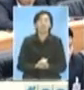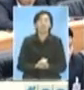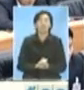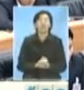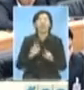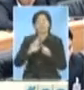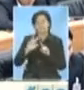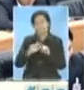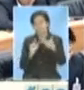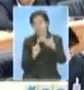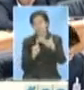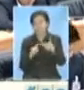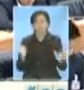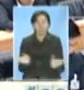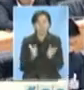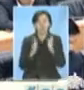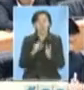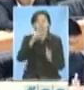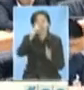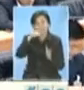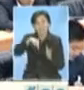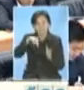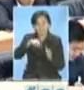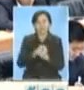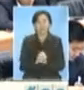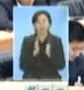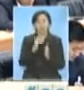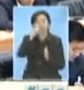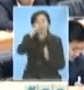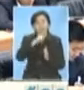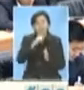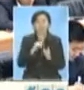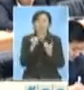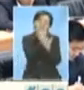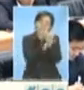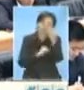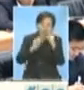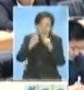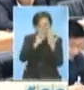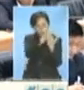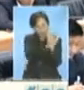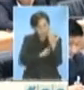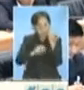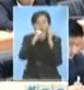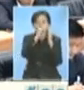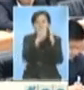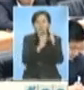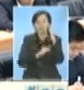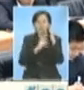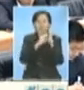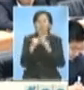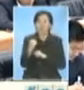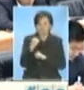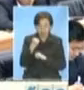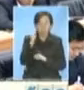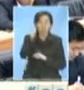และส่วนที่3ก็คือมาส่งเสริมคนไทยที่อยู่ในภูมิภาคก็คือในต่างจังหวัดภาคเหนือภาคใต้ภาคอีสานให้แข็งแรงเพื่อจะพร้อม